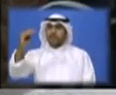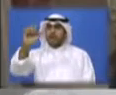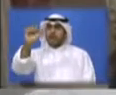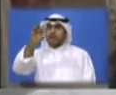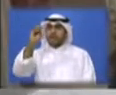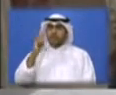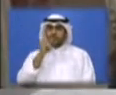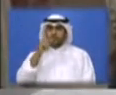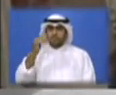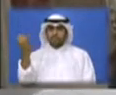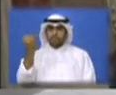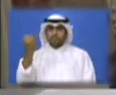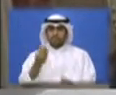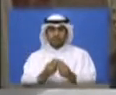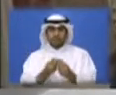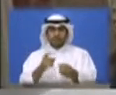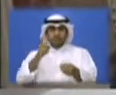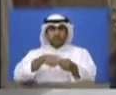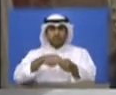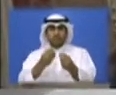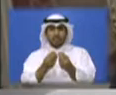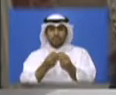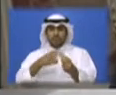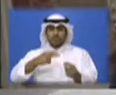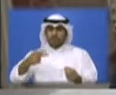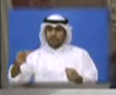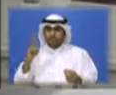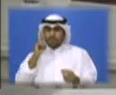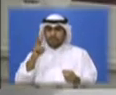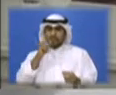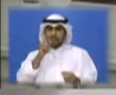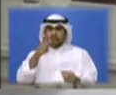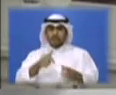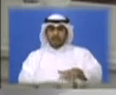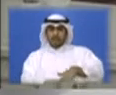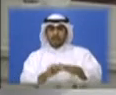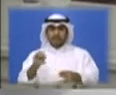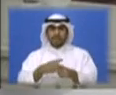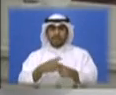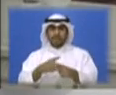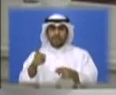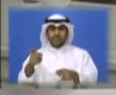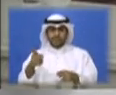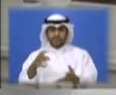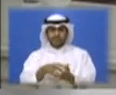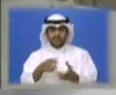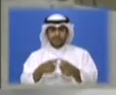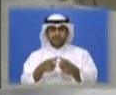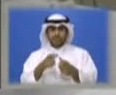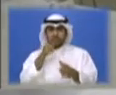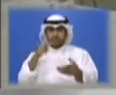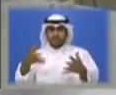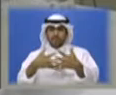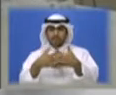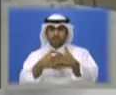سيدات الأعمال العرب فرص وإمكانية التعاون في هذه المجالات، أكدت الشيخ الدكتورة حصة السالم الصباح على أن هذه الشراكة سوف